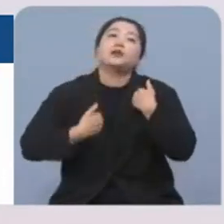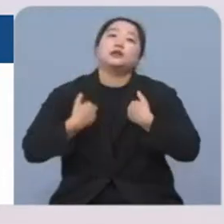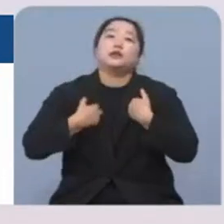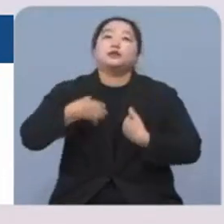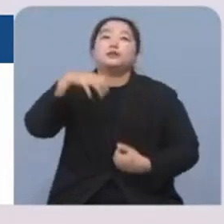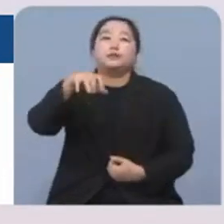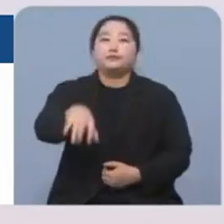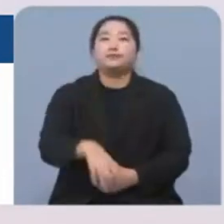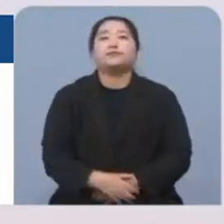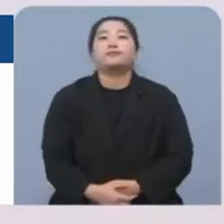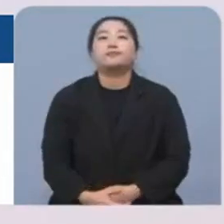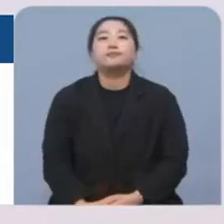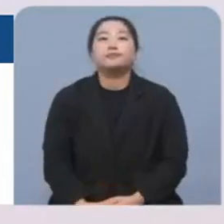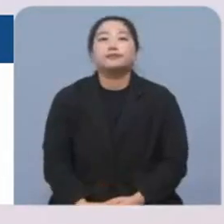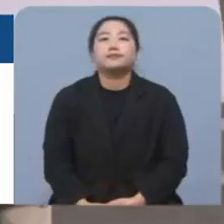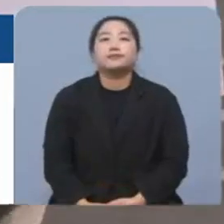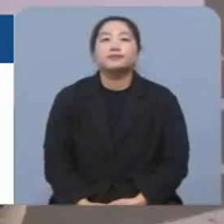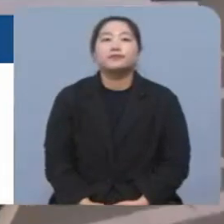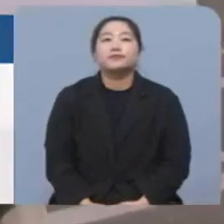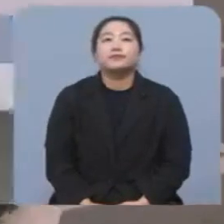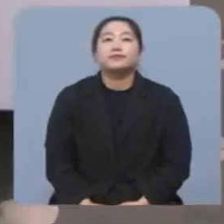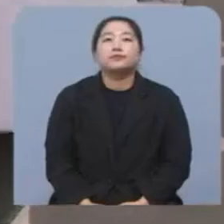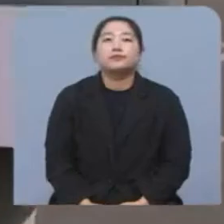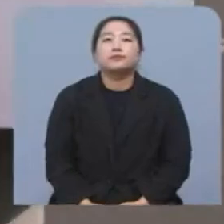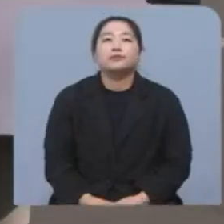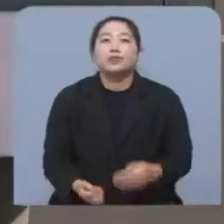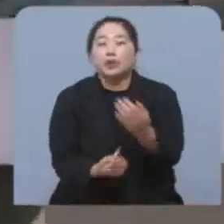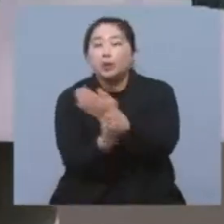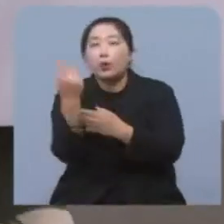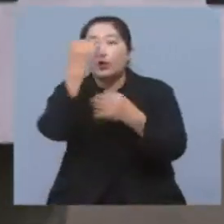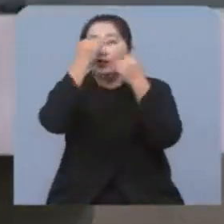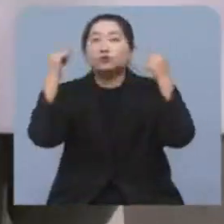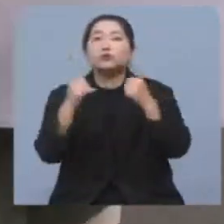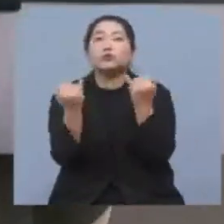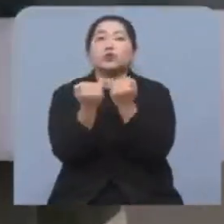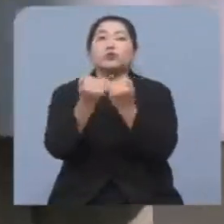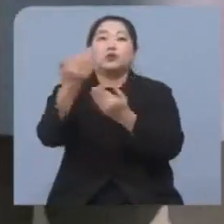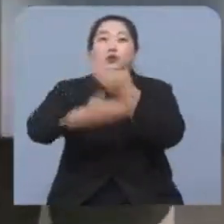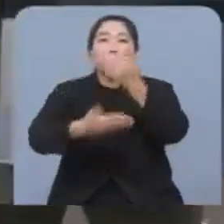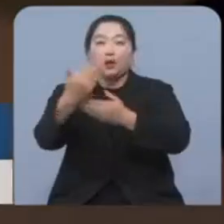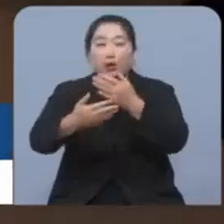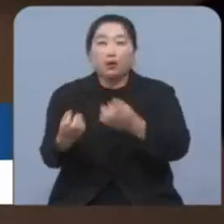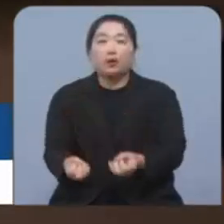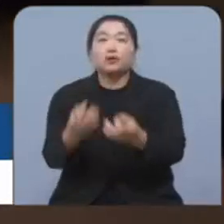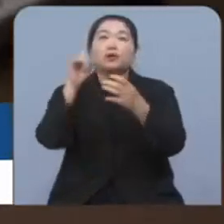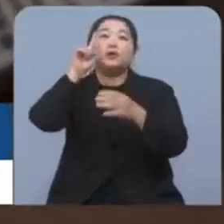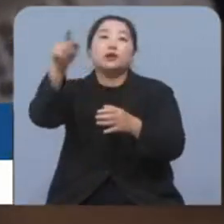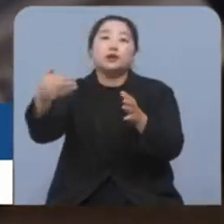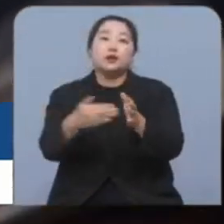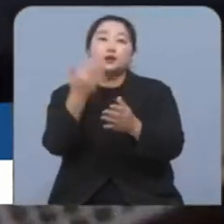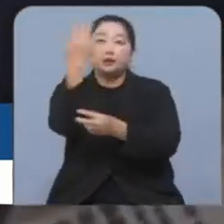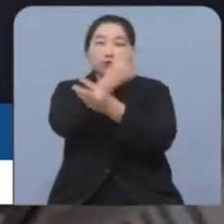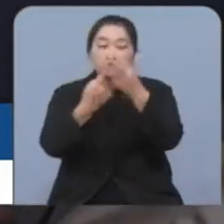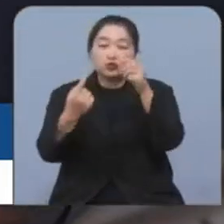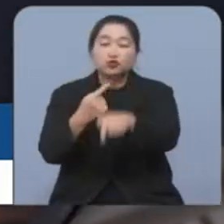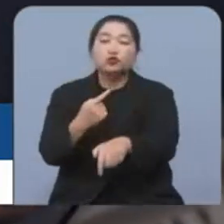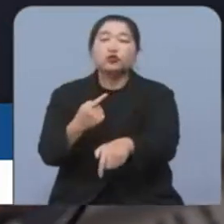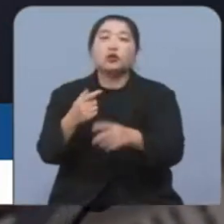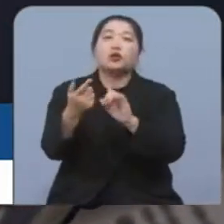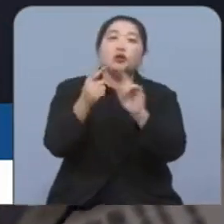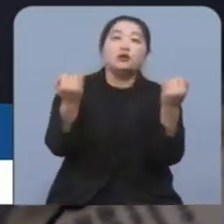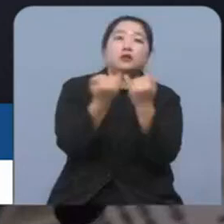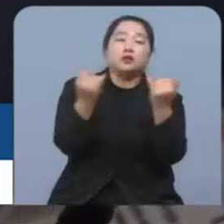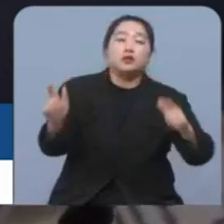서로 이렇게 즐기는 그런 자리입니다. 이 밖에 충북 여성영화제가 내일까지 청주에서 열려 다양한 여성의